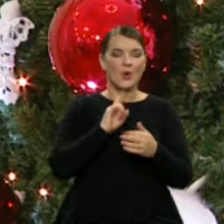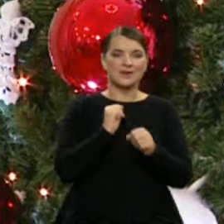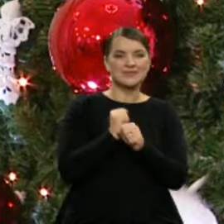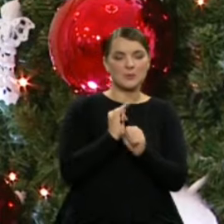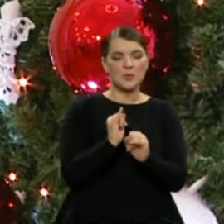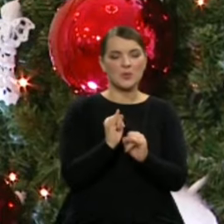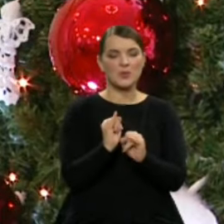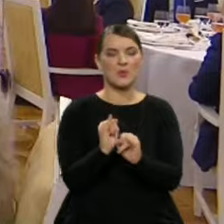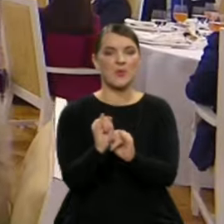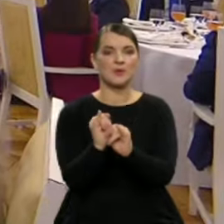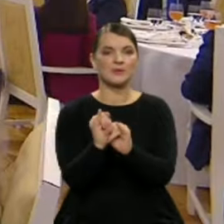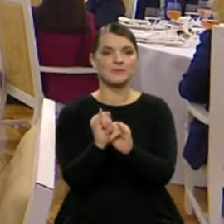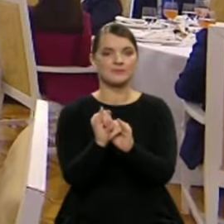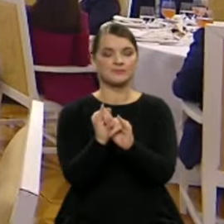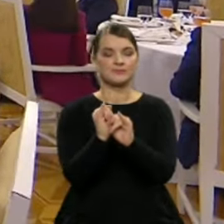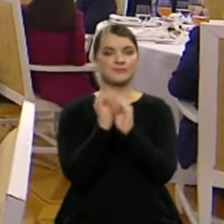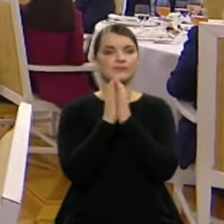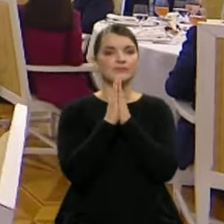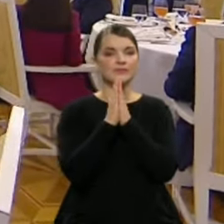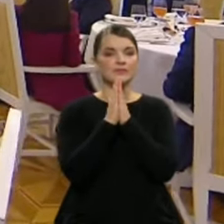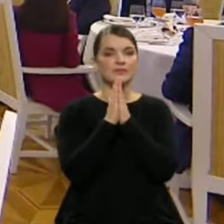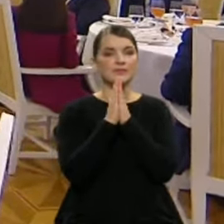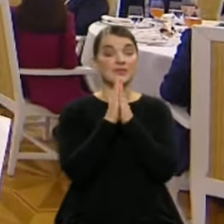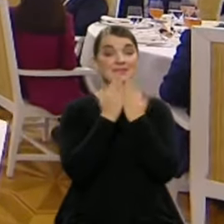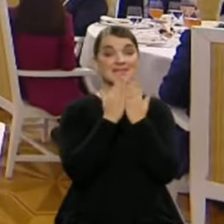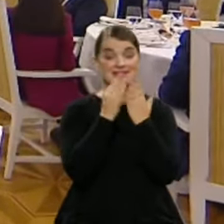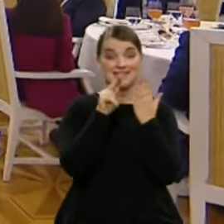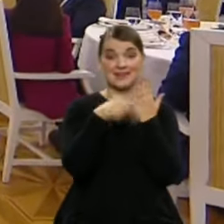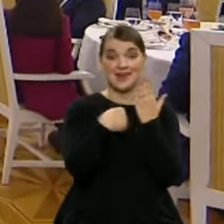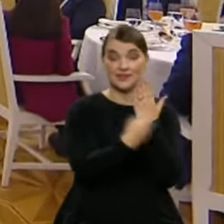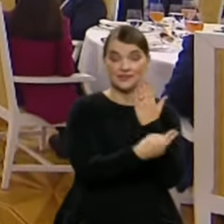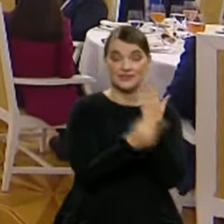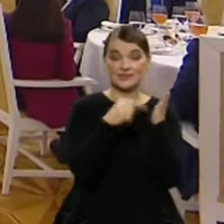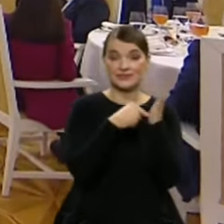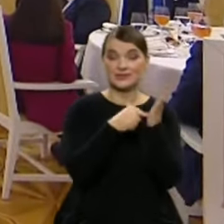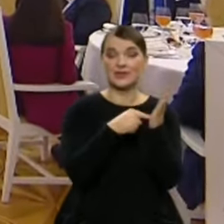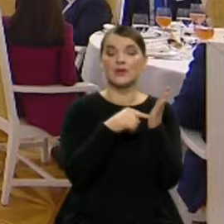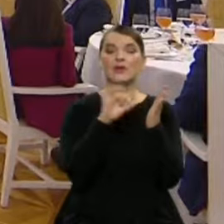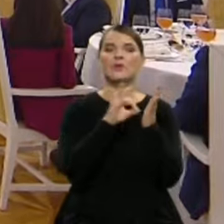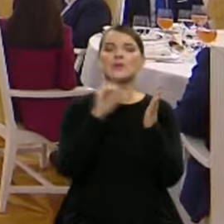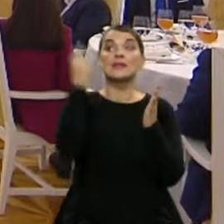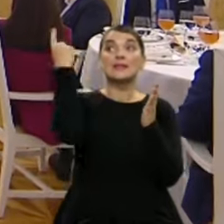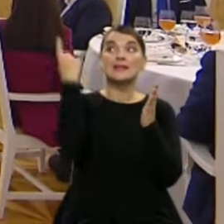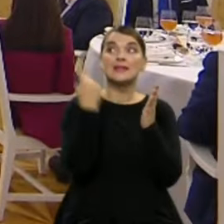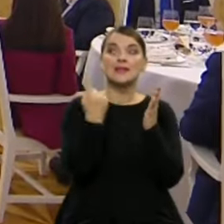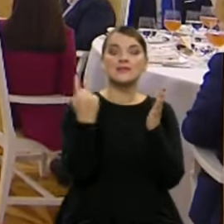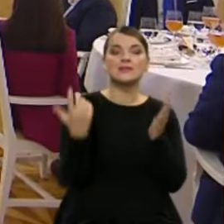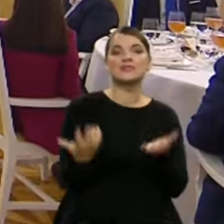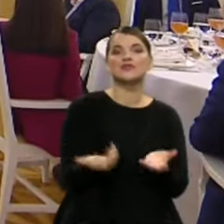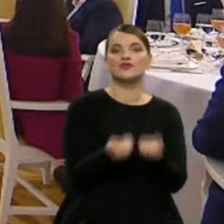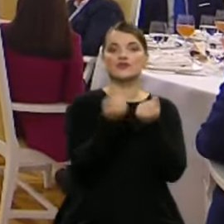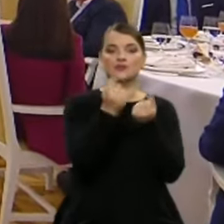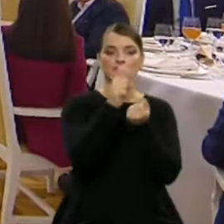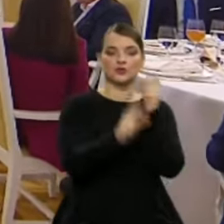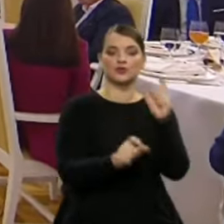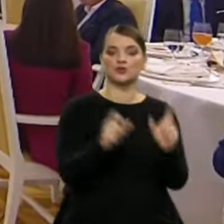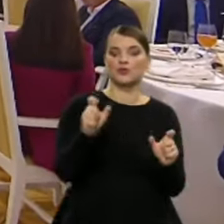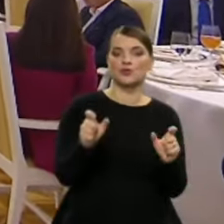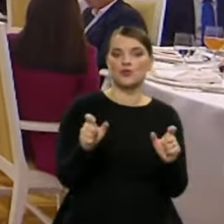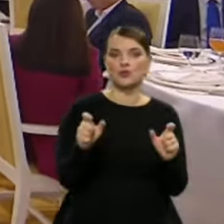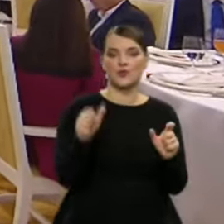Šventajame rašte Dievas yra visokiose aplinkybėse gelbstintis ir su žmogumi